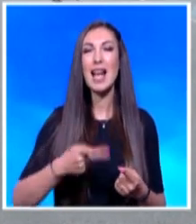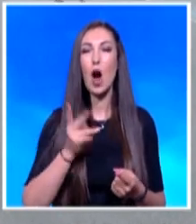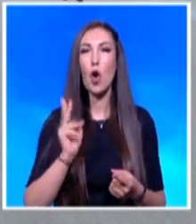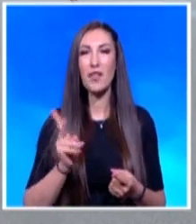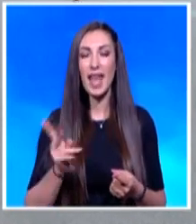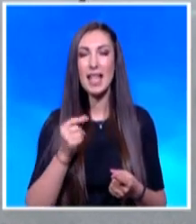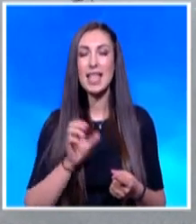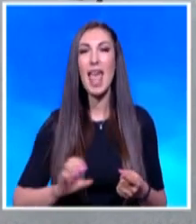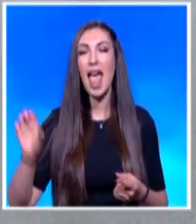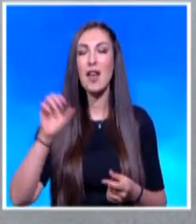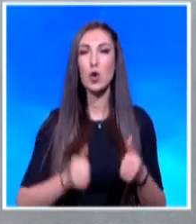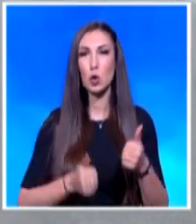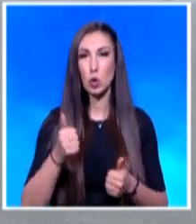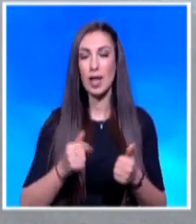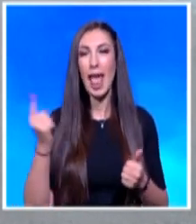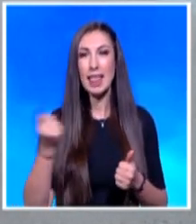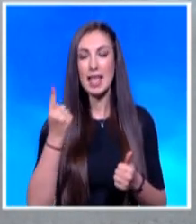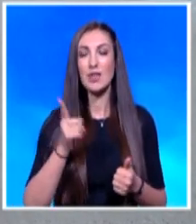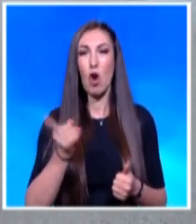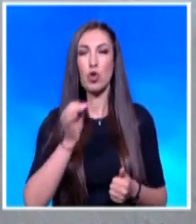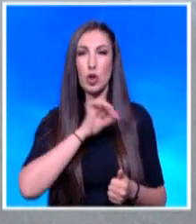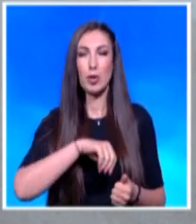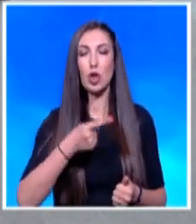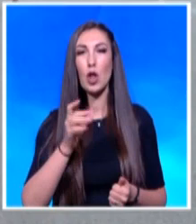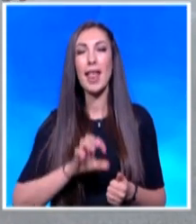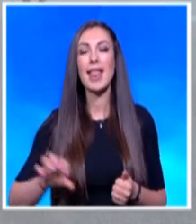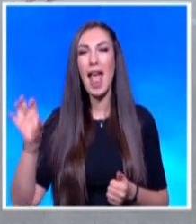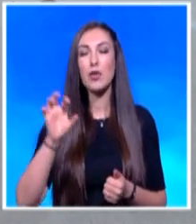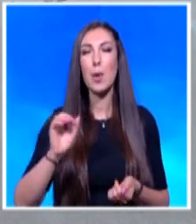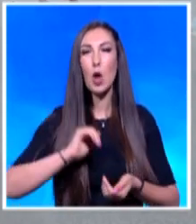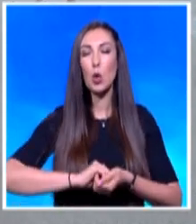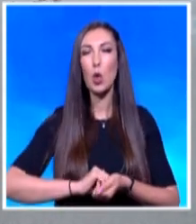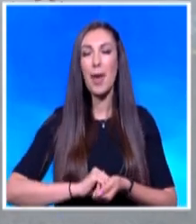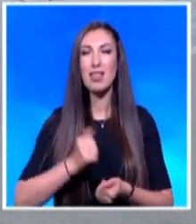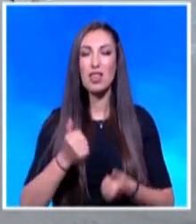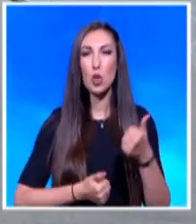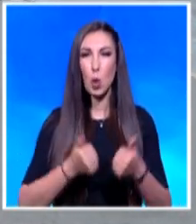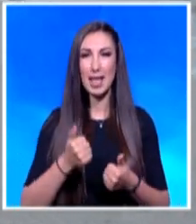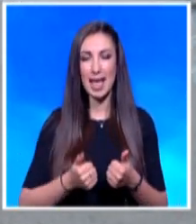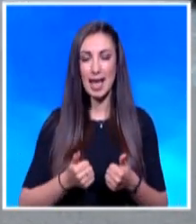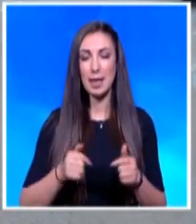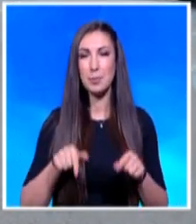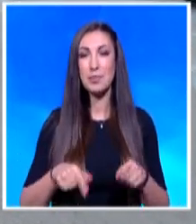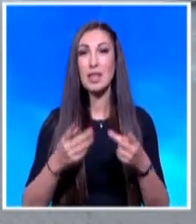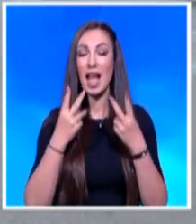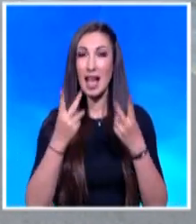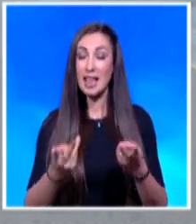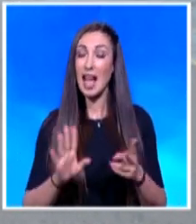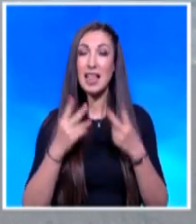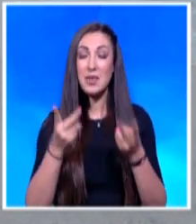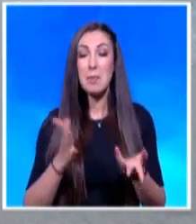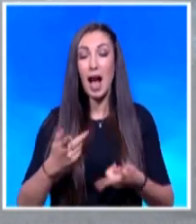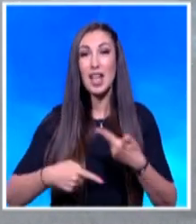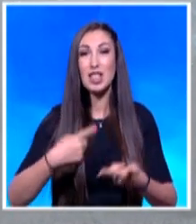и евротурнирите. Единственият, който спечели матча си от европейските клубни турнири, от българските отбори. Да видим как ще се